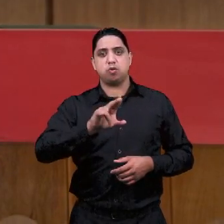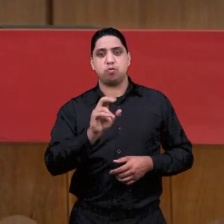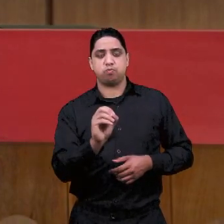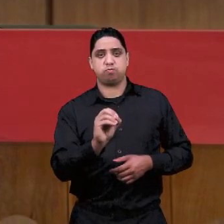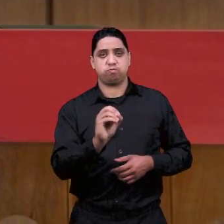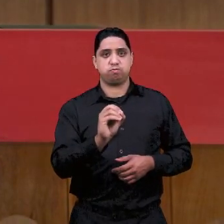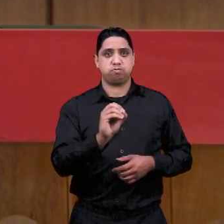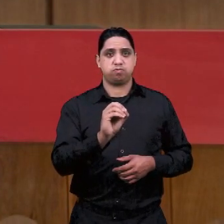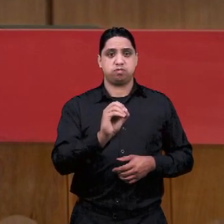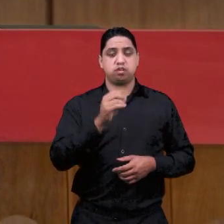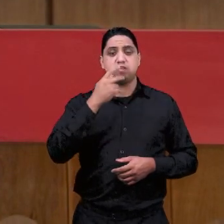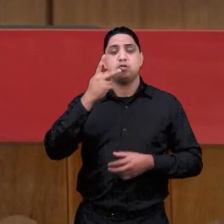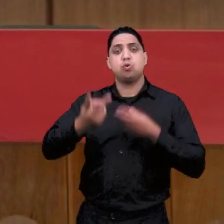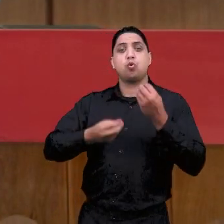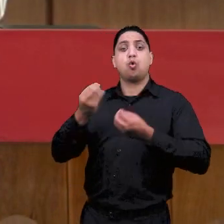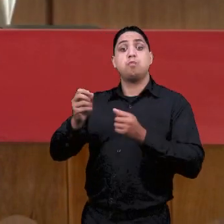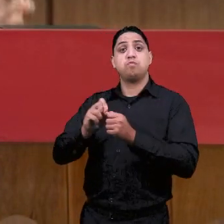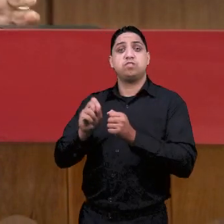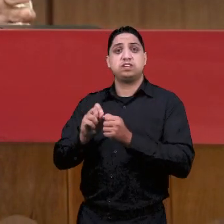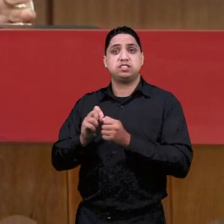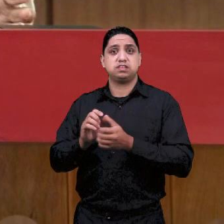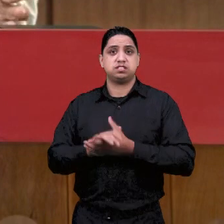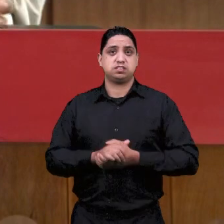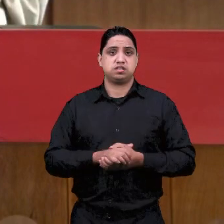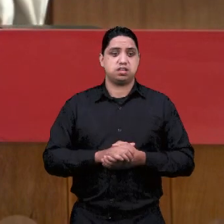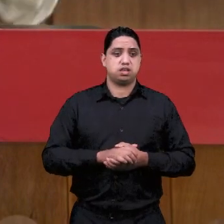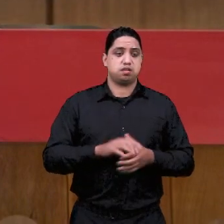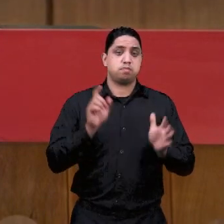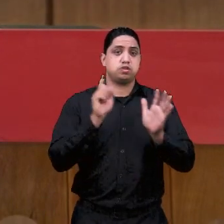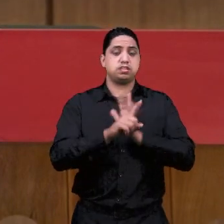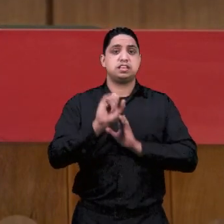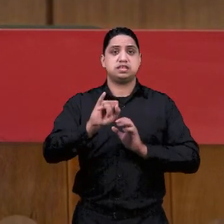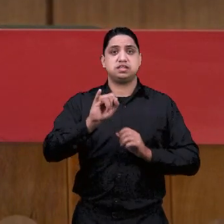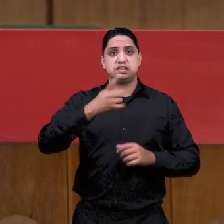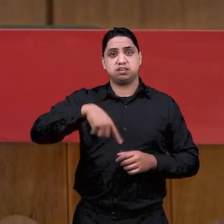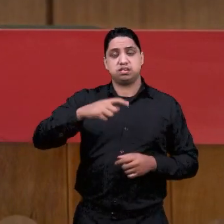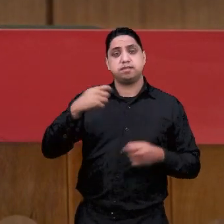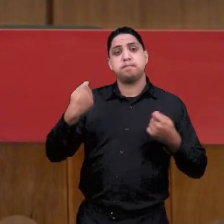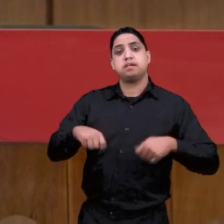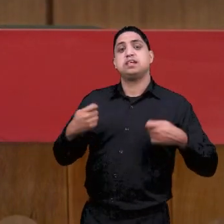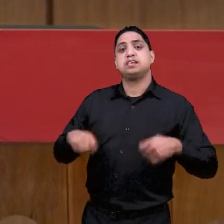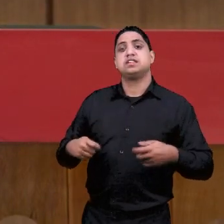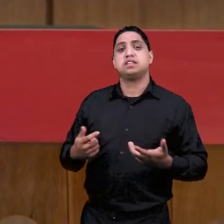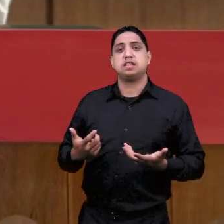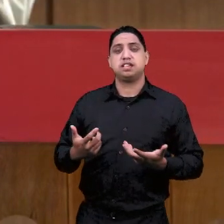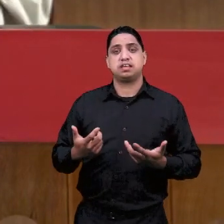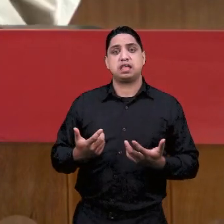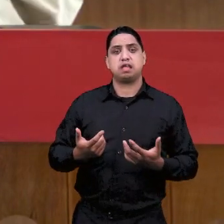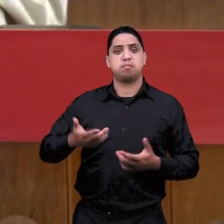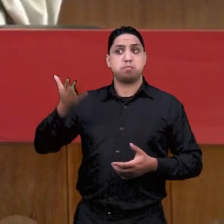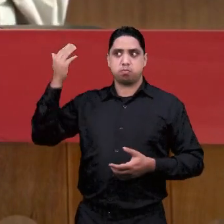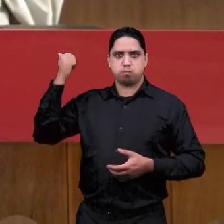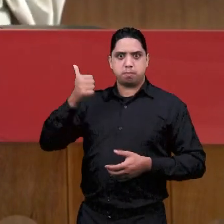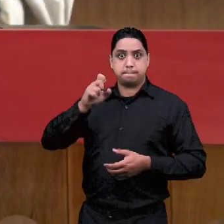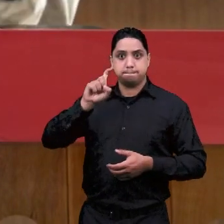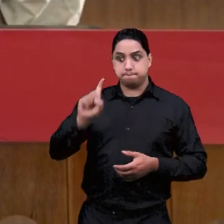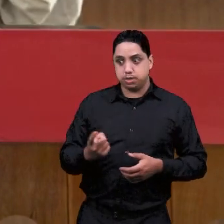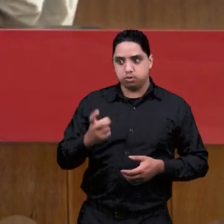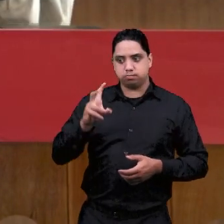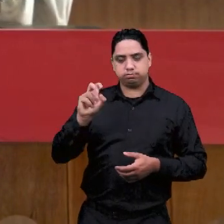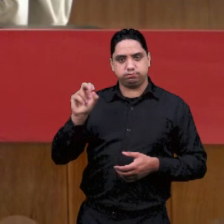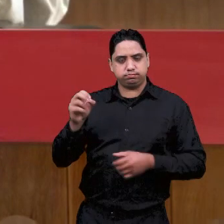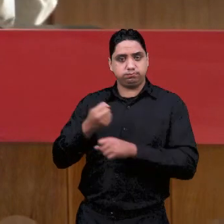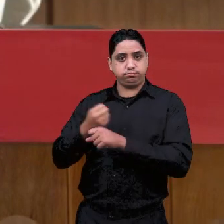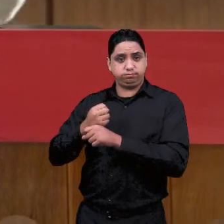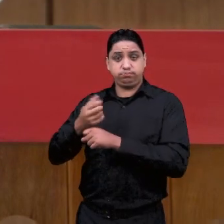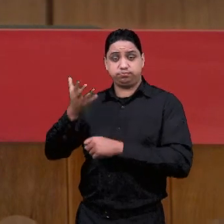culte. Et je pose la question, c'est ça que nous avons besoin de revenir de 500 ans en arrière pour dire ce que le